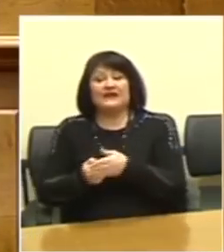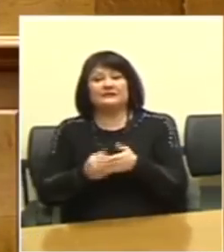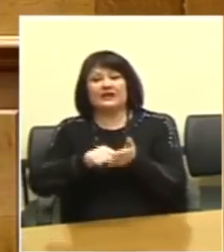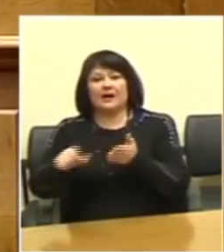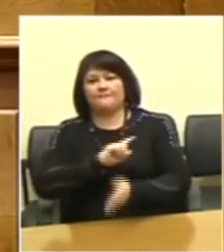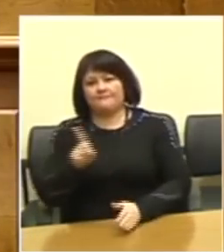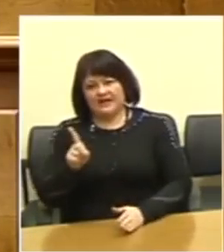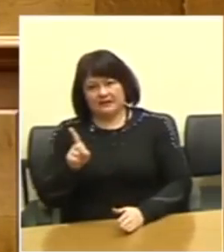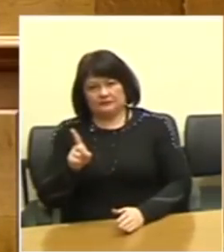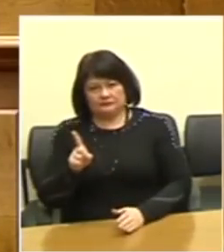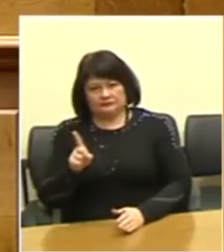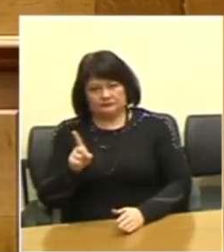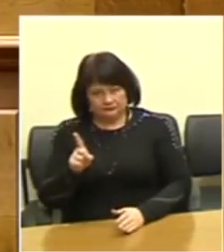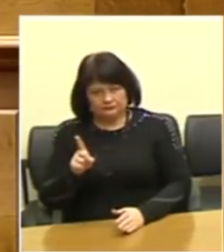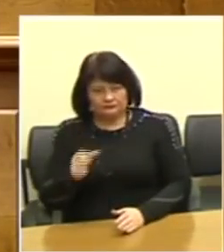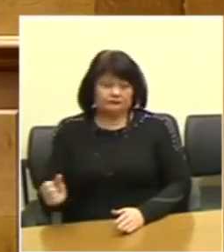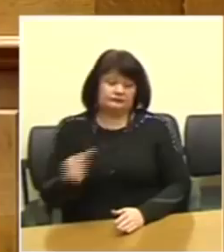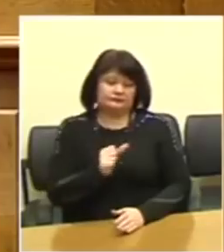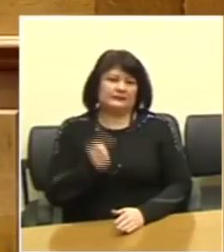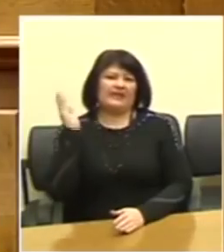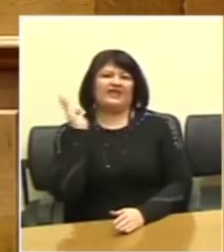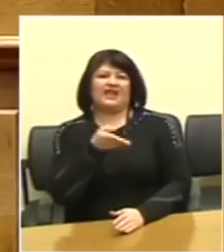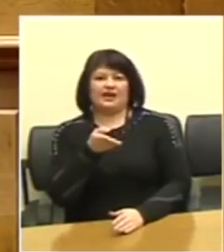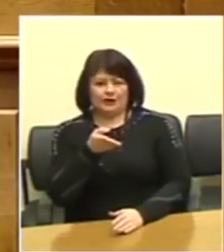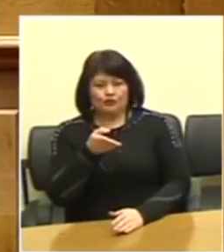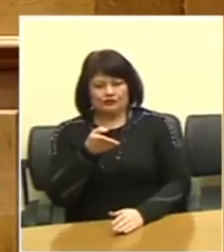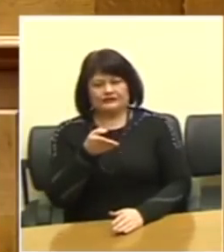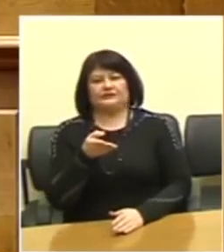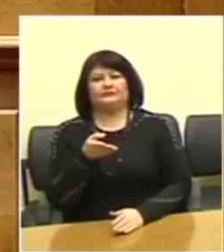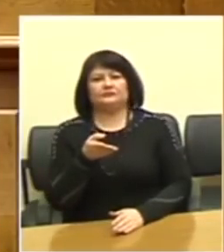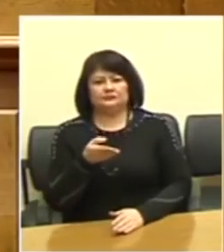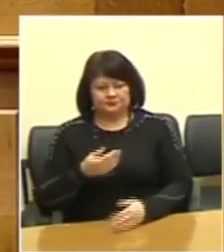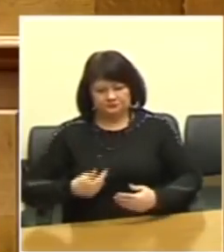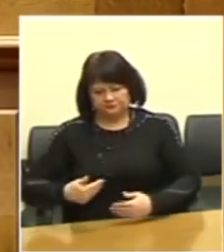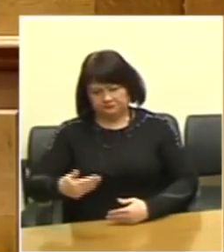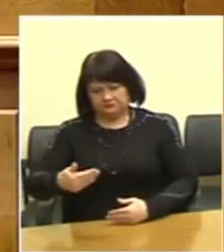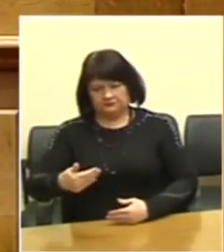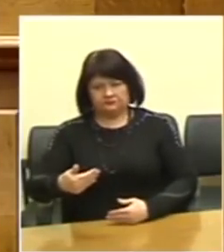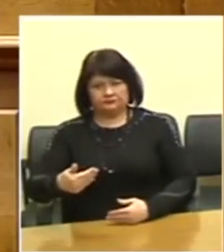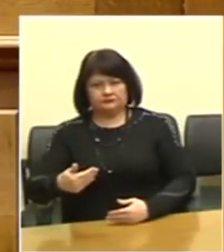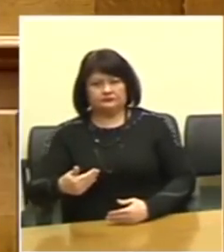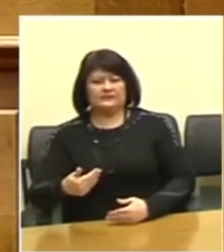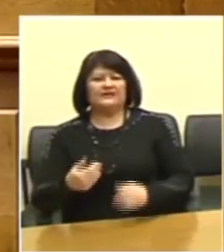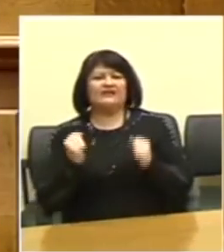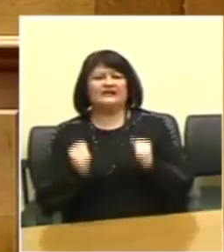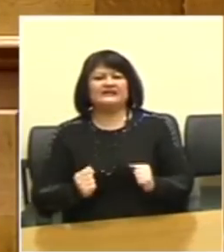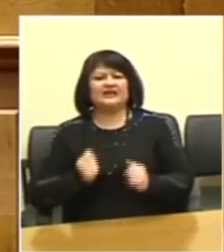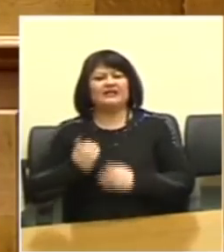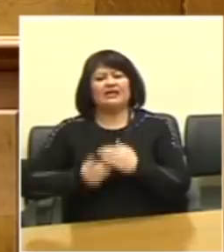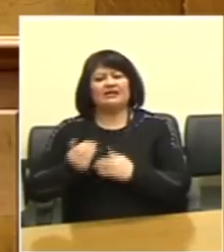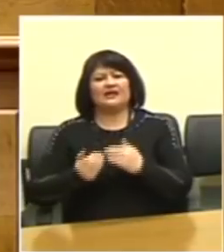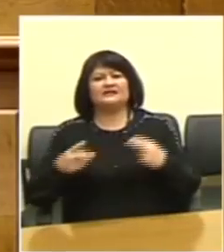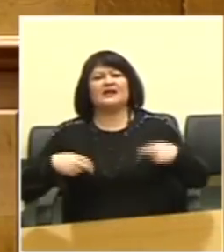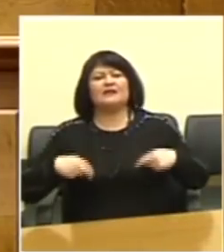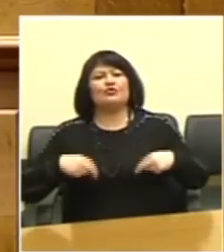και δυνατότητας αναστολής της δίωξης της προδικασίας ή της κύριας διαδικασίας σε βάρος Υπουργού